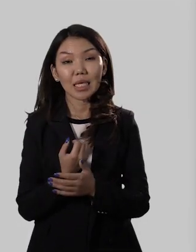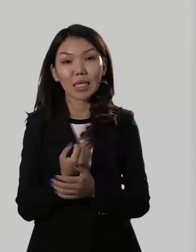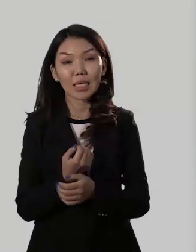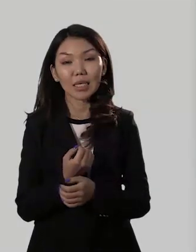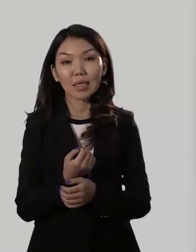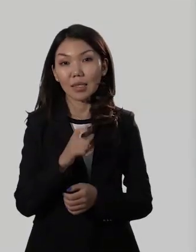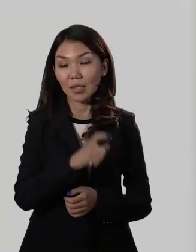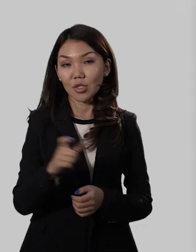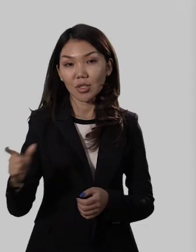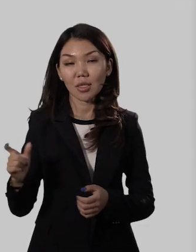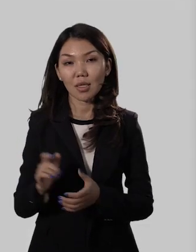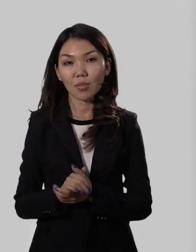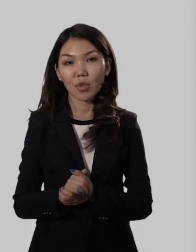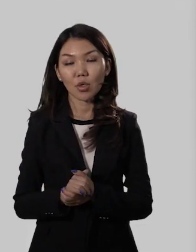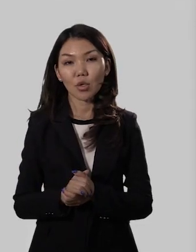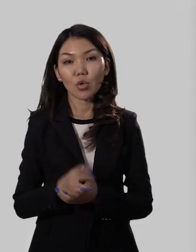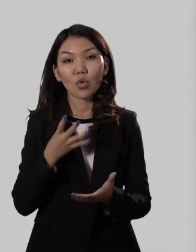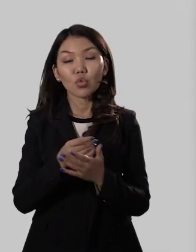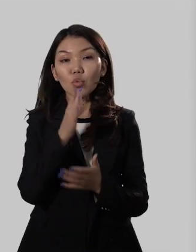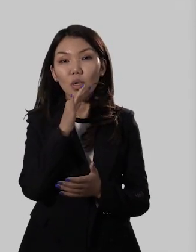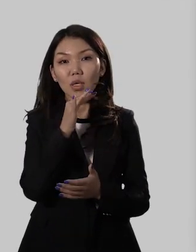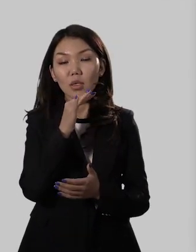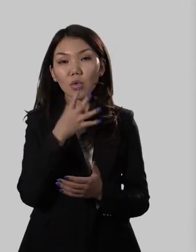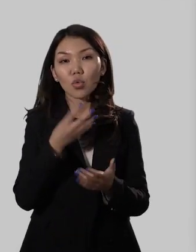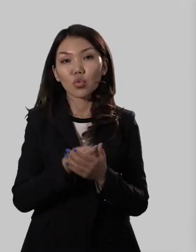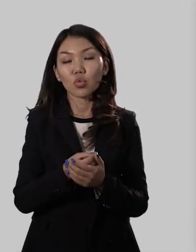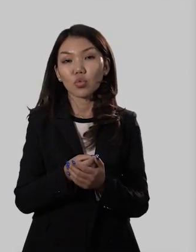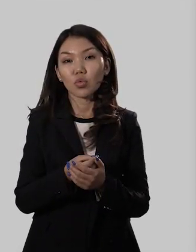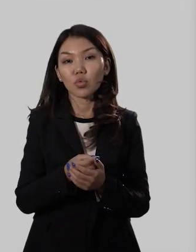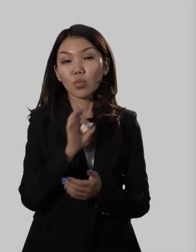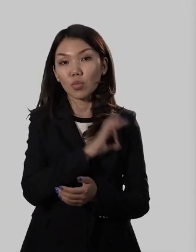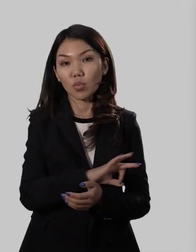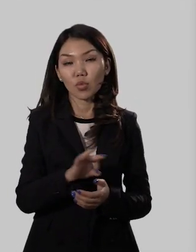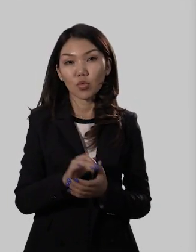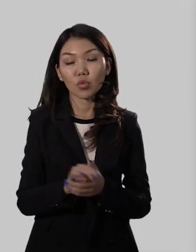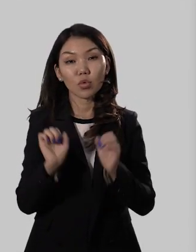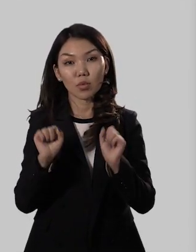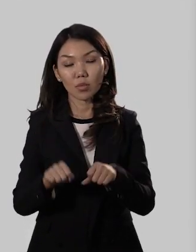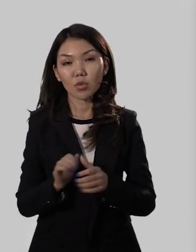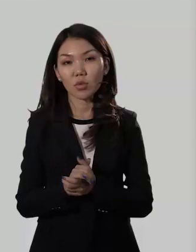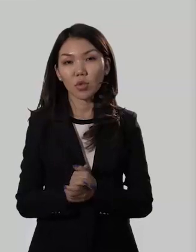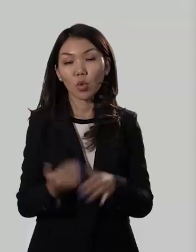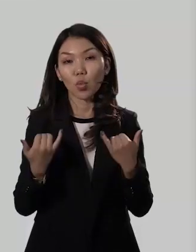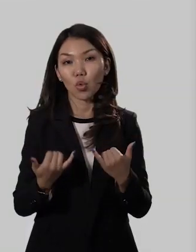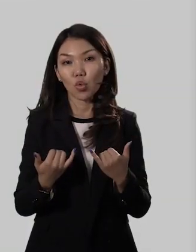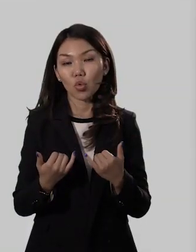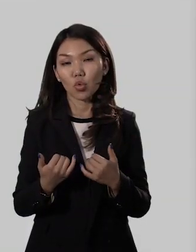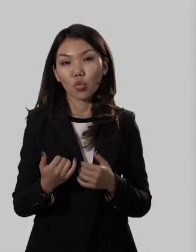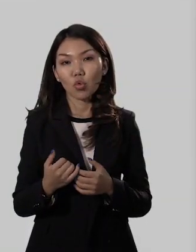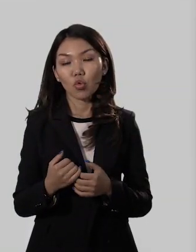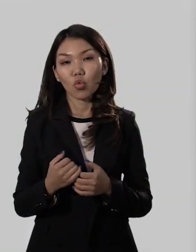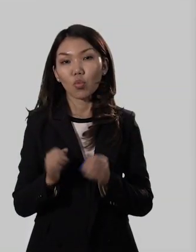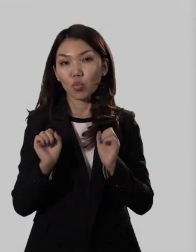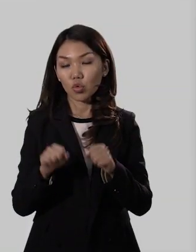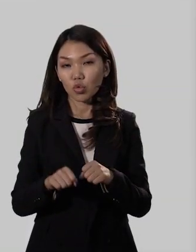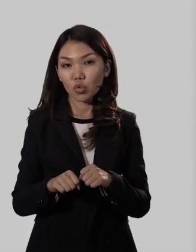Ийгиликке жеткен адамдар уагында өз мүмкүнчүлүктөрүн колдонгон адамдар. Силердин бүгүнкү